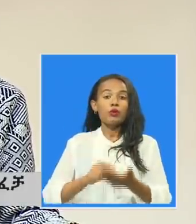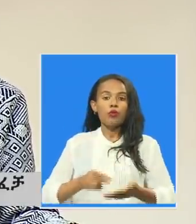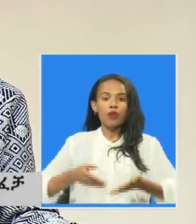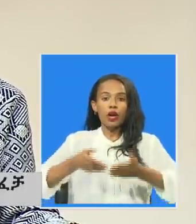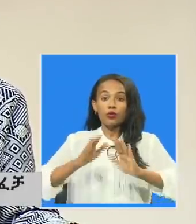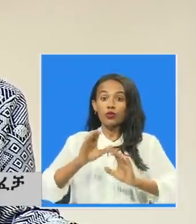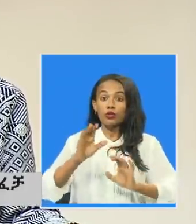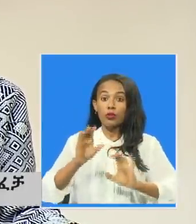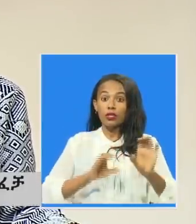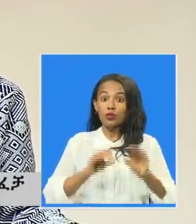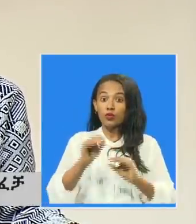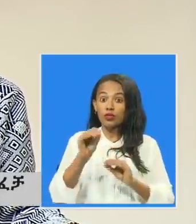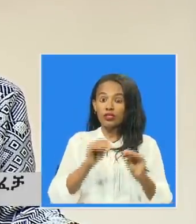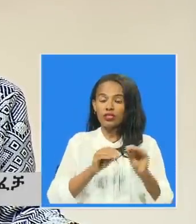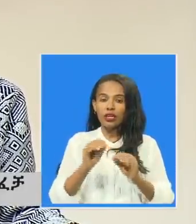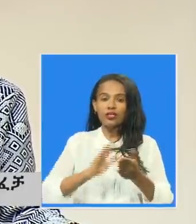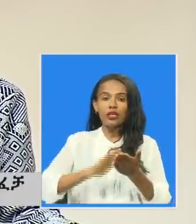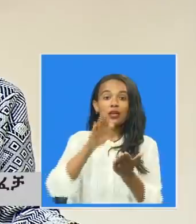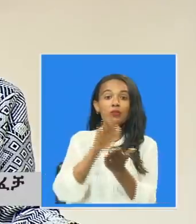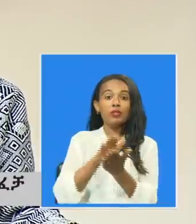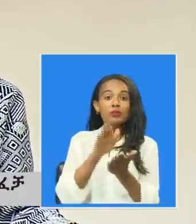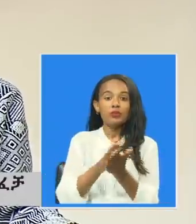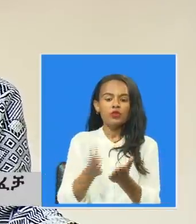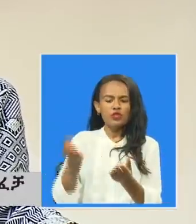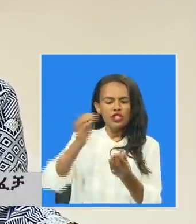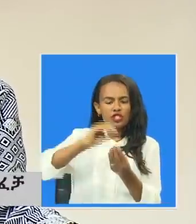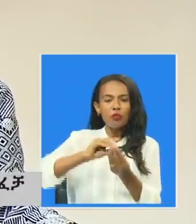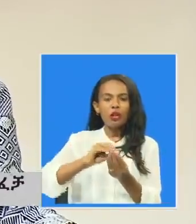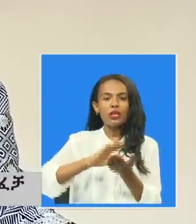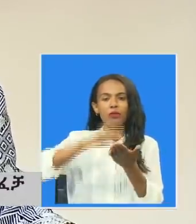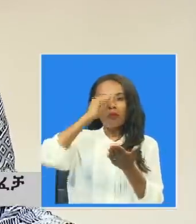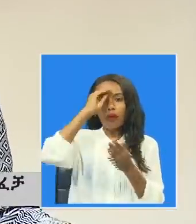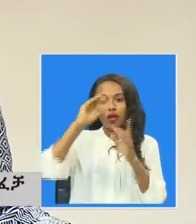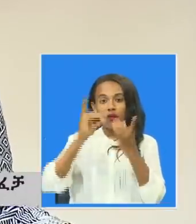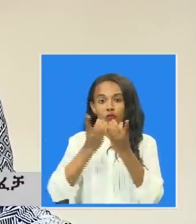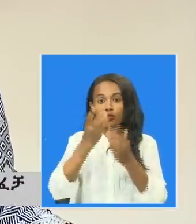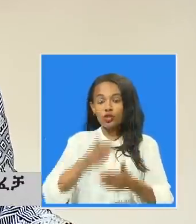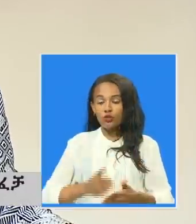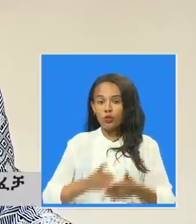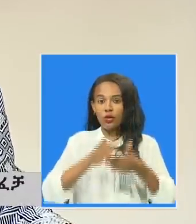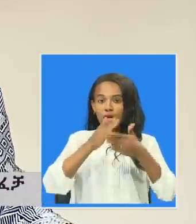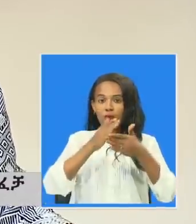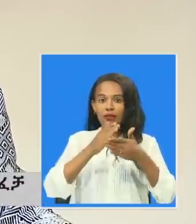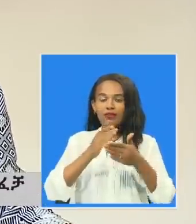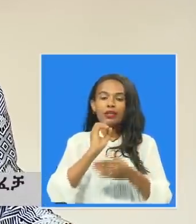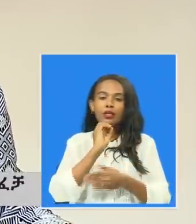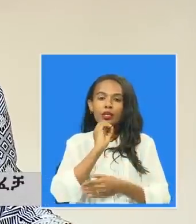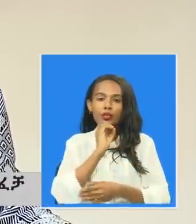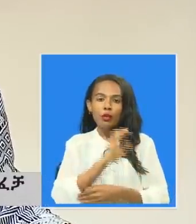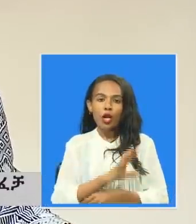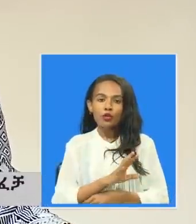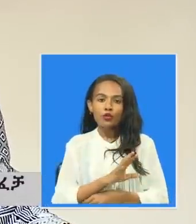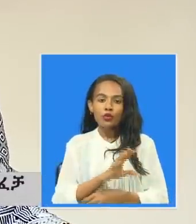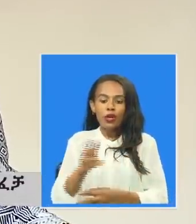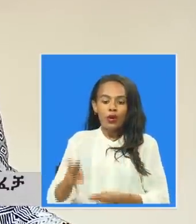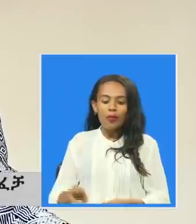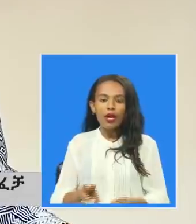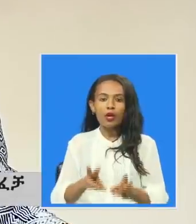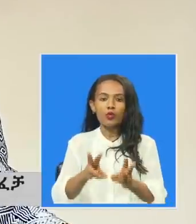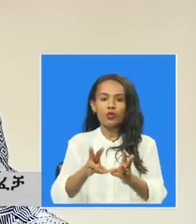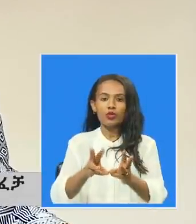ባደረጉት እንቅስቃሴ በትምህርት ቤቶች ተጨማሪ የመማሪያ ክፍሎችን በመገንባት የተበላሹ